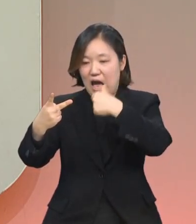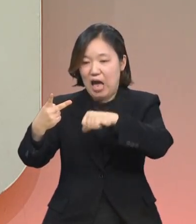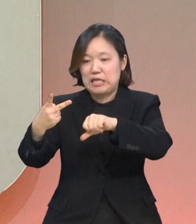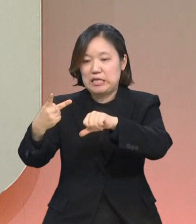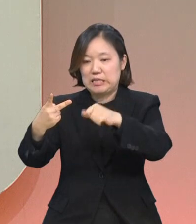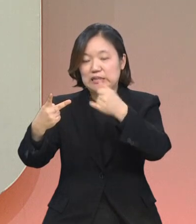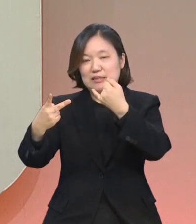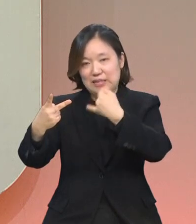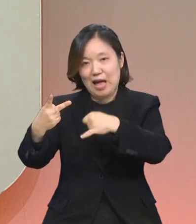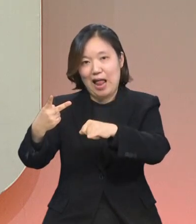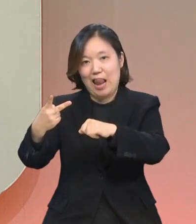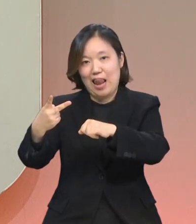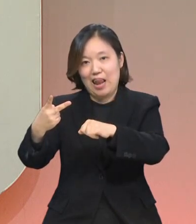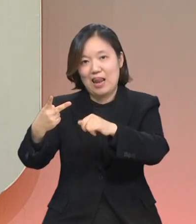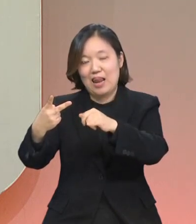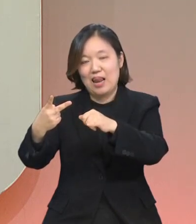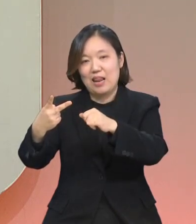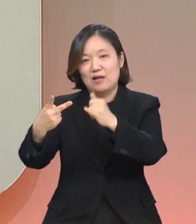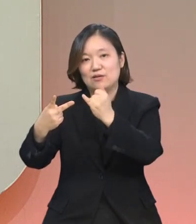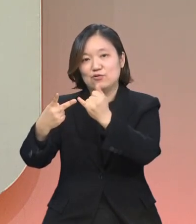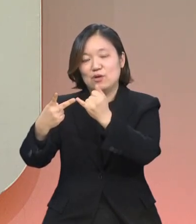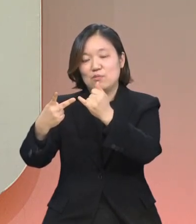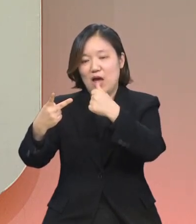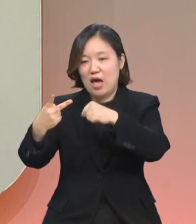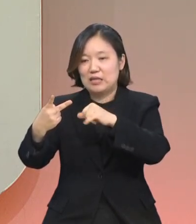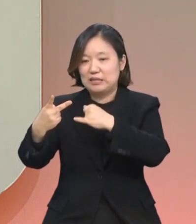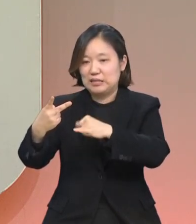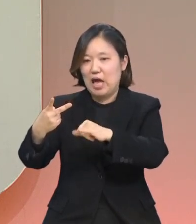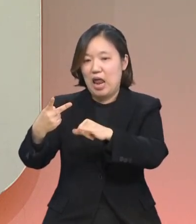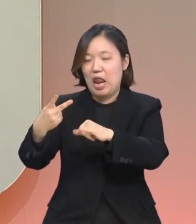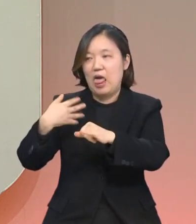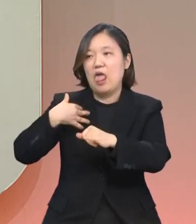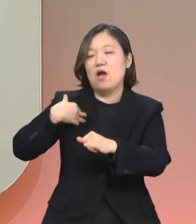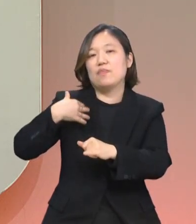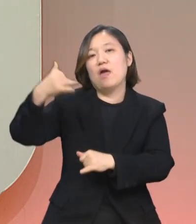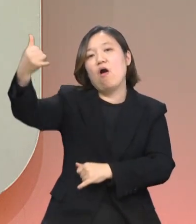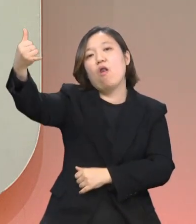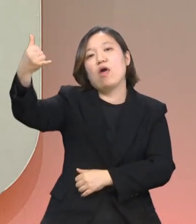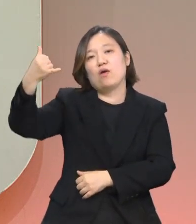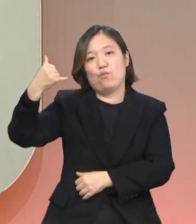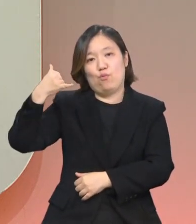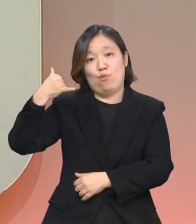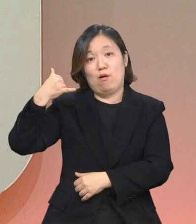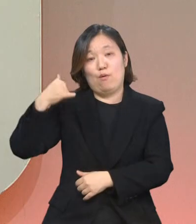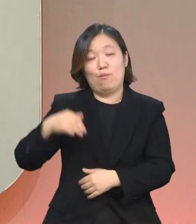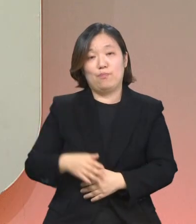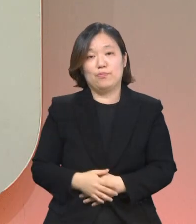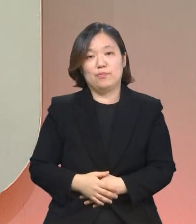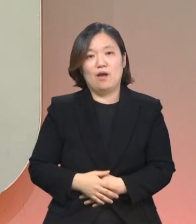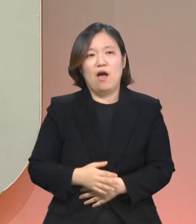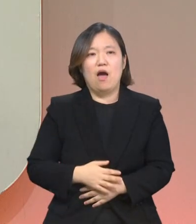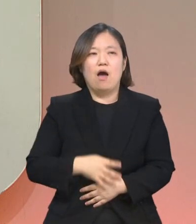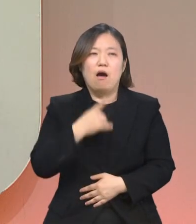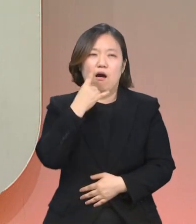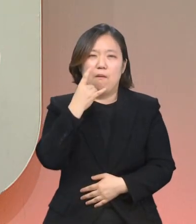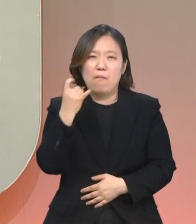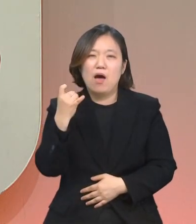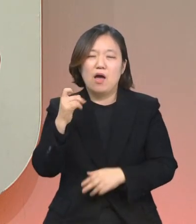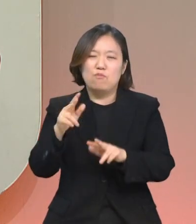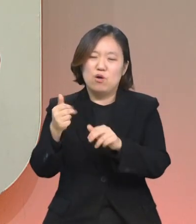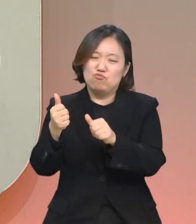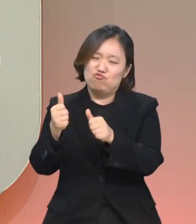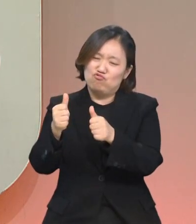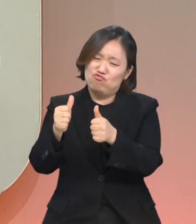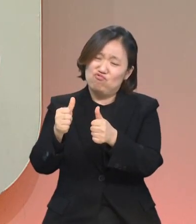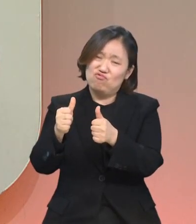아버지의 첩이었던 둘째 부인 그 집에서 연락이 왔대요 어머니가 이제 곧